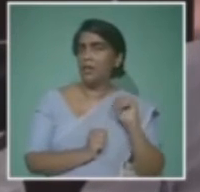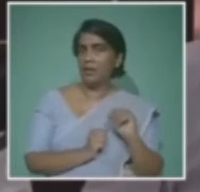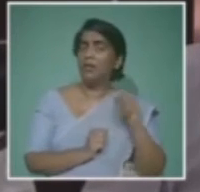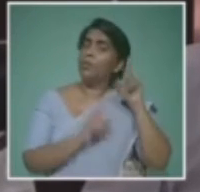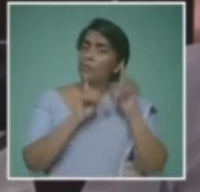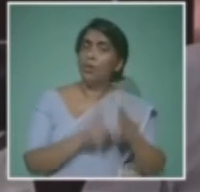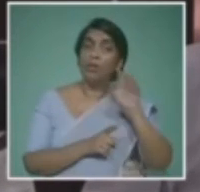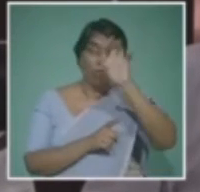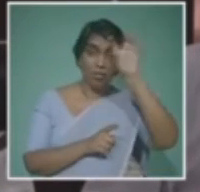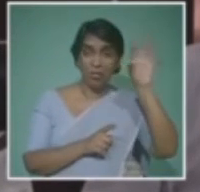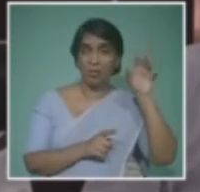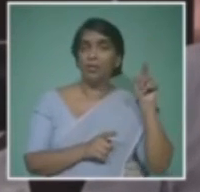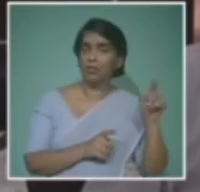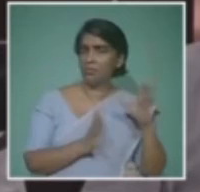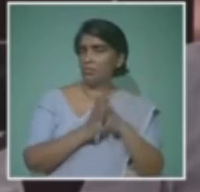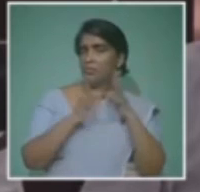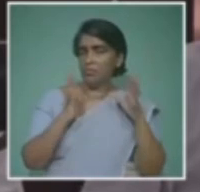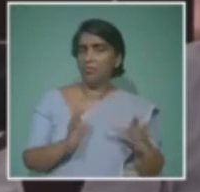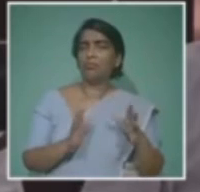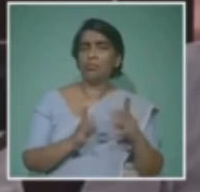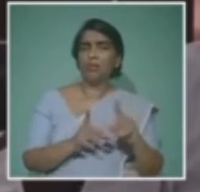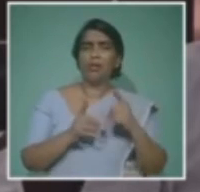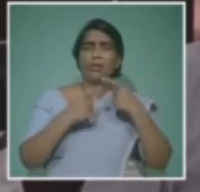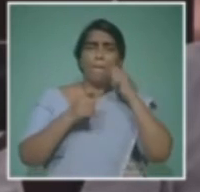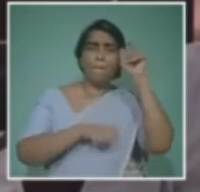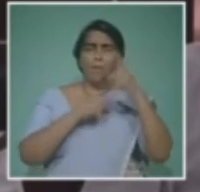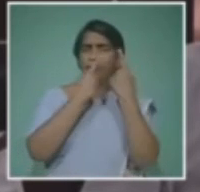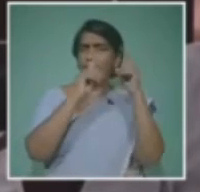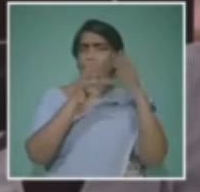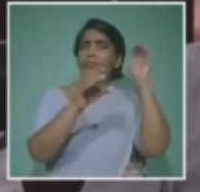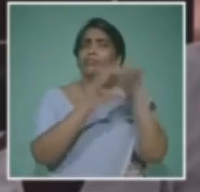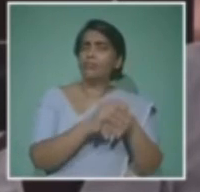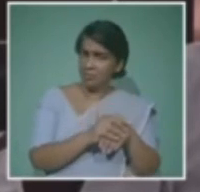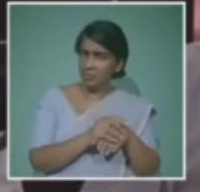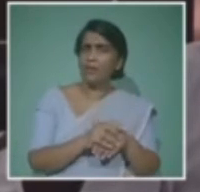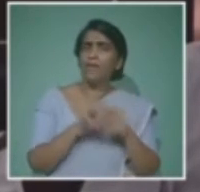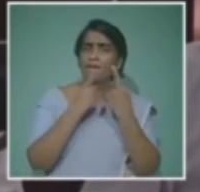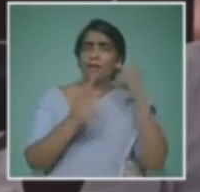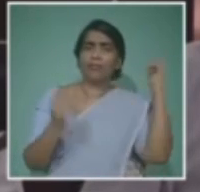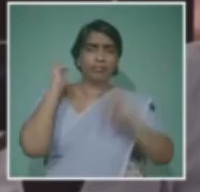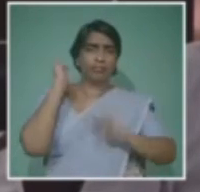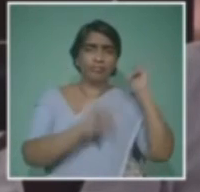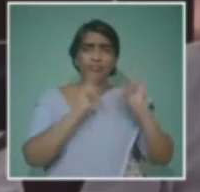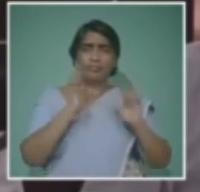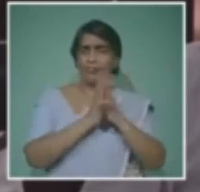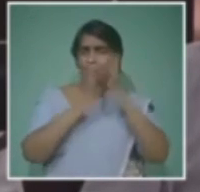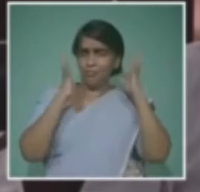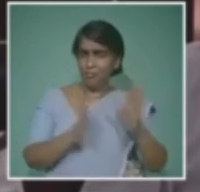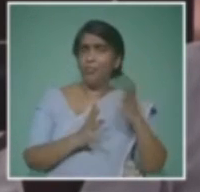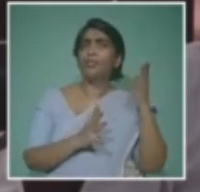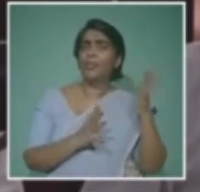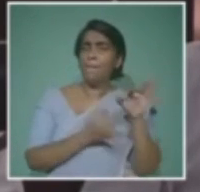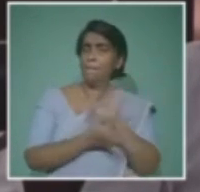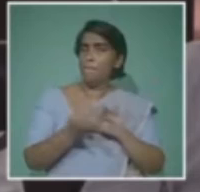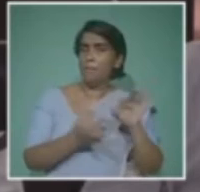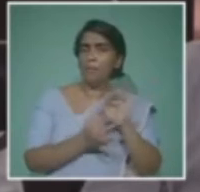பேசுகின்ற பல இன மத மக்கள் வாழ்கின்றார்கள். அந்த மக்களுக்கான அதிகாரங்கள் பரவலாக்கப்பட்டிருக்கின்றது. அந்த நாடுகள் முன்னேறி கொண்டு